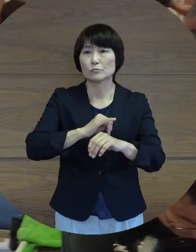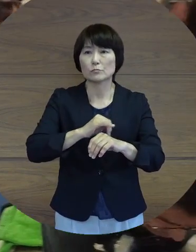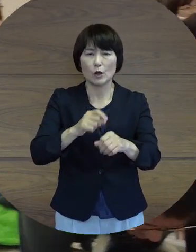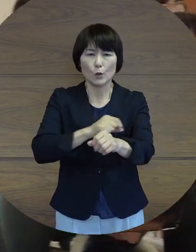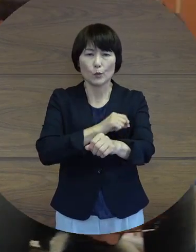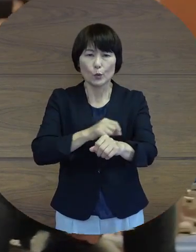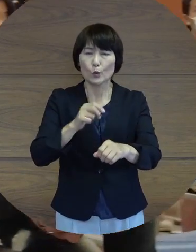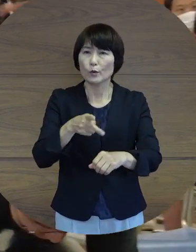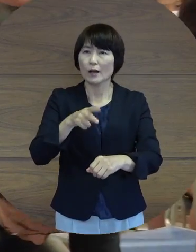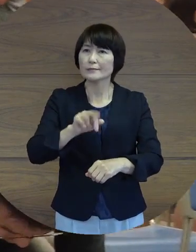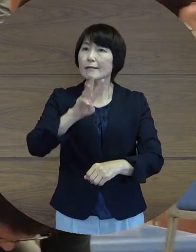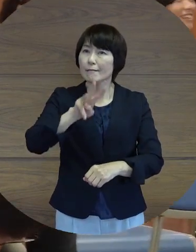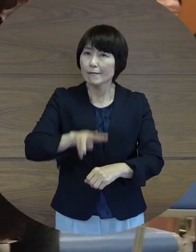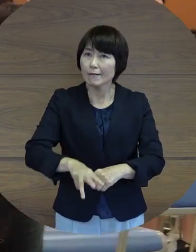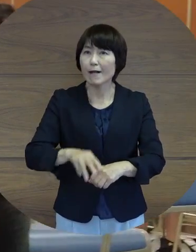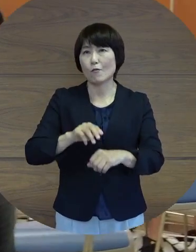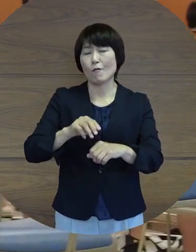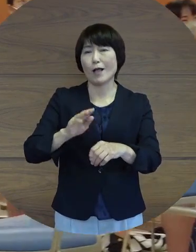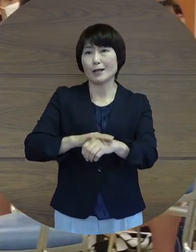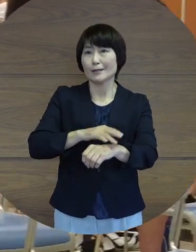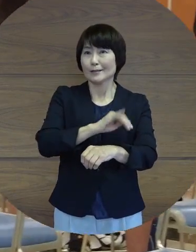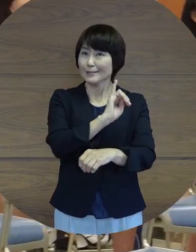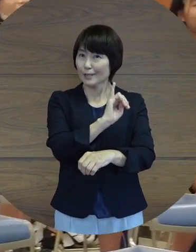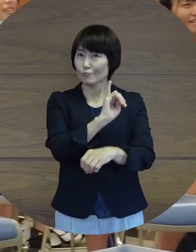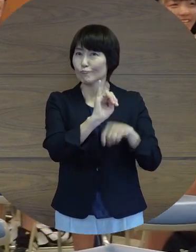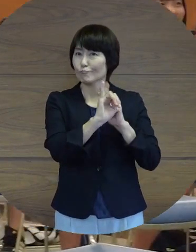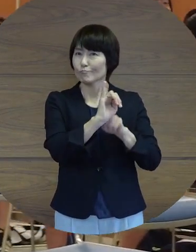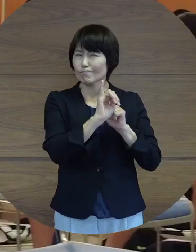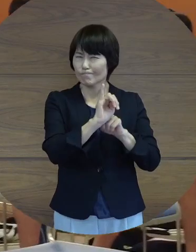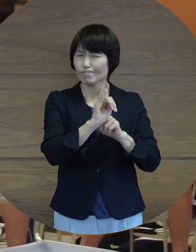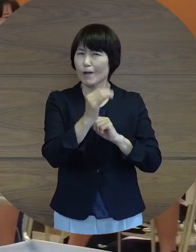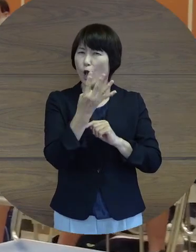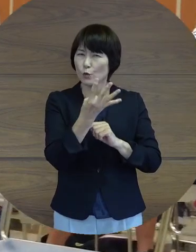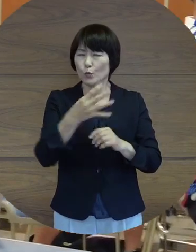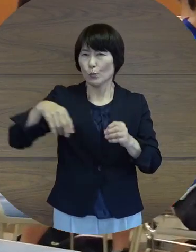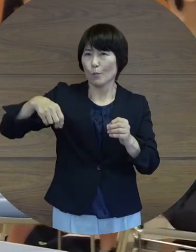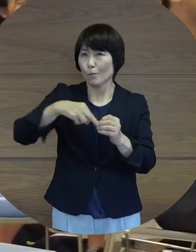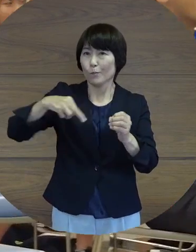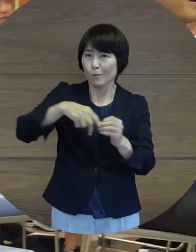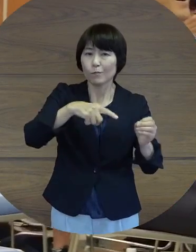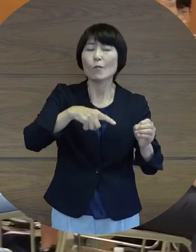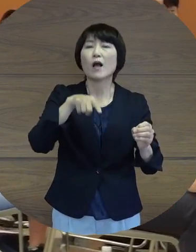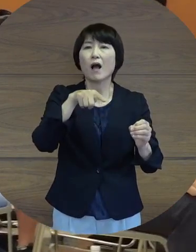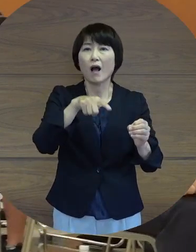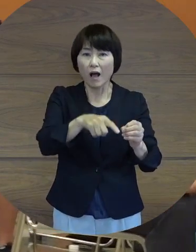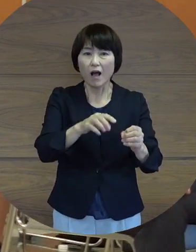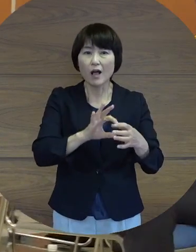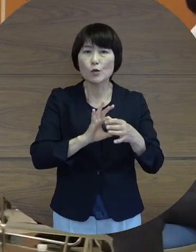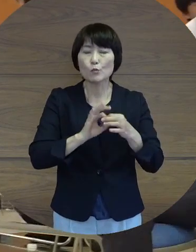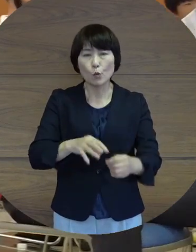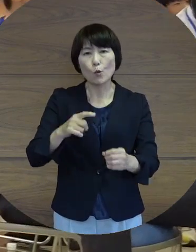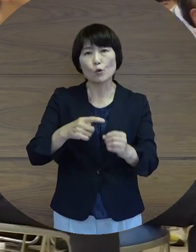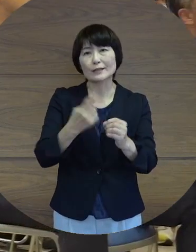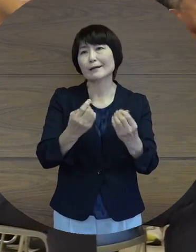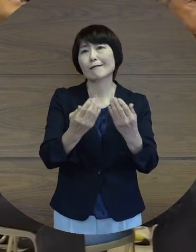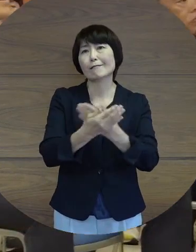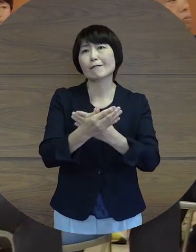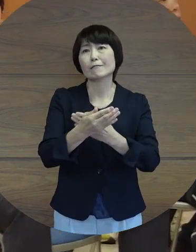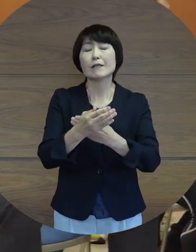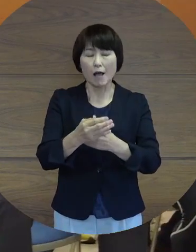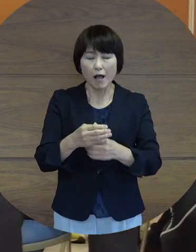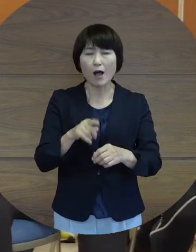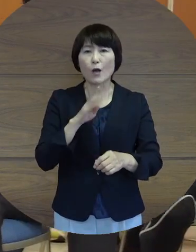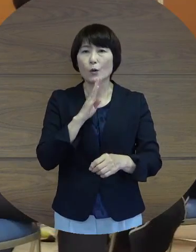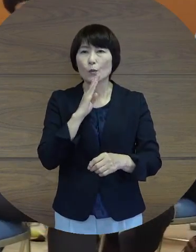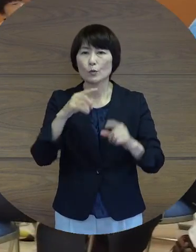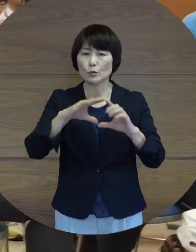4得点に絡む活躍を見せていただきまして、まさに日本の司令塔として、も